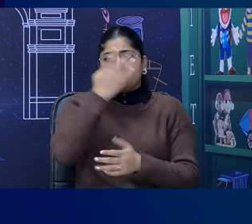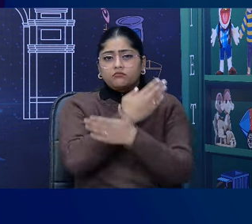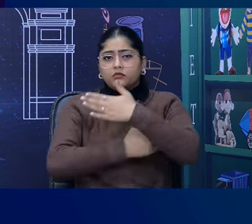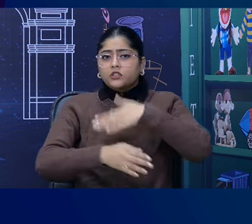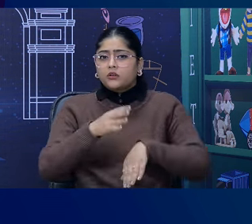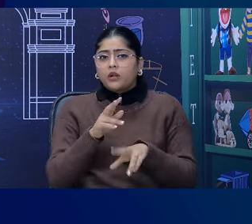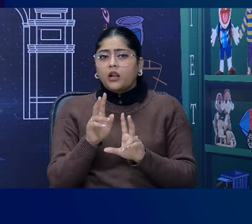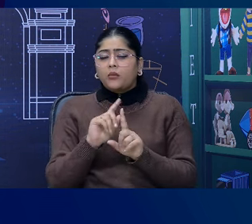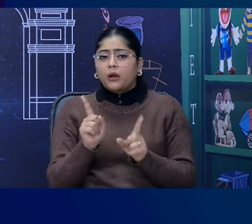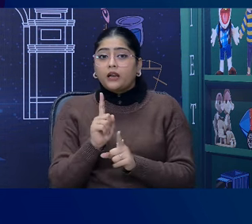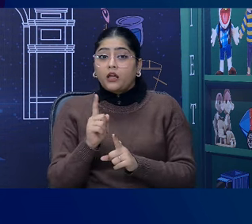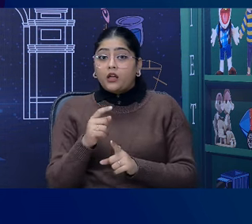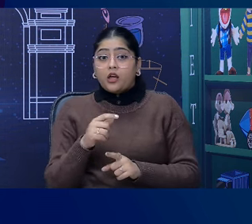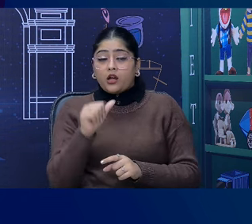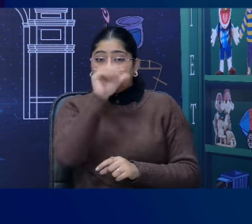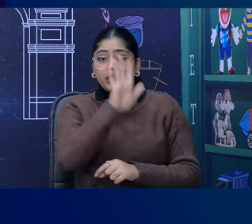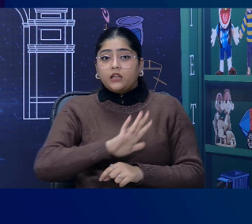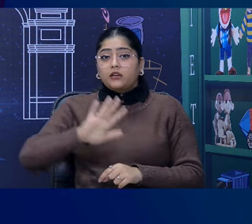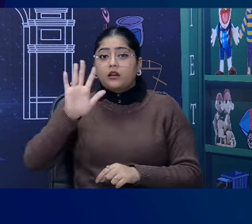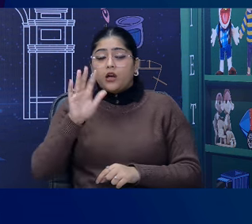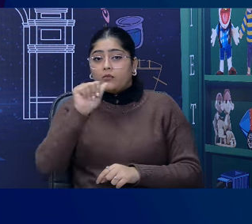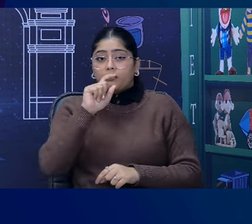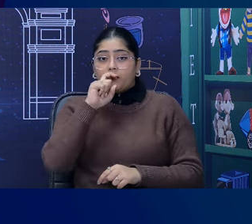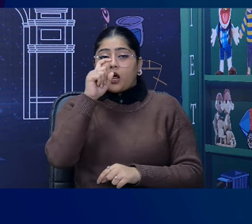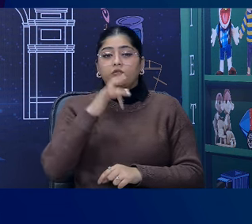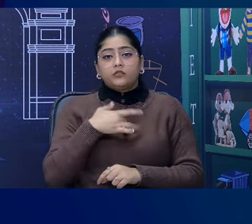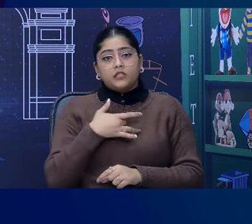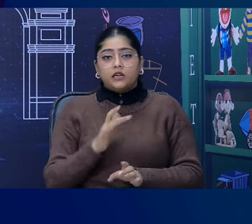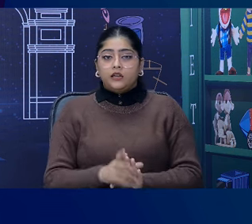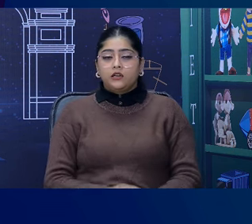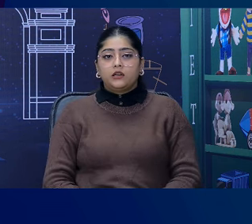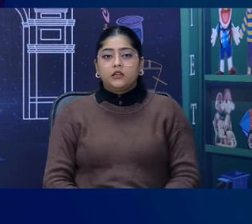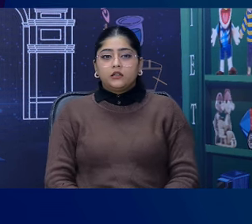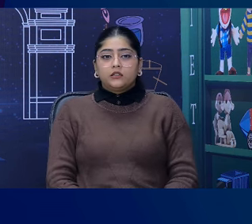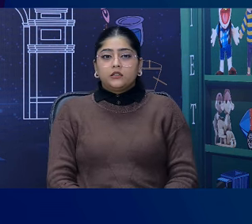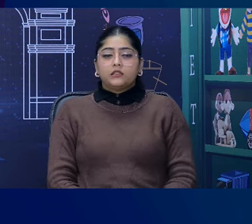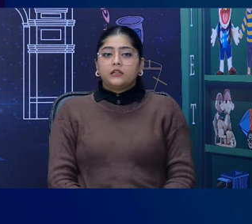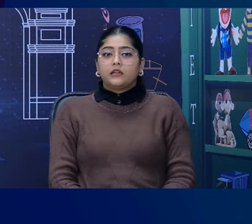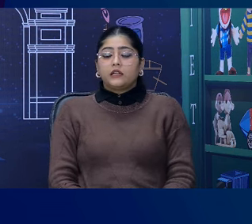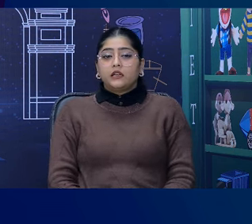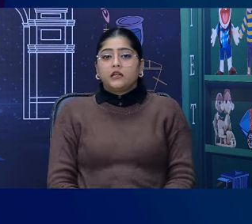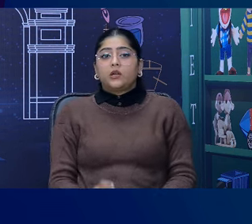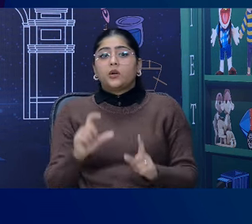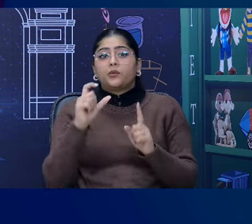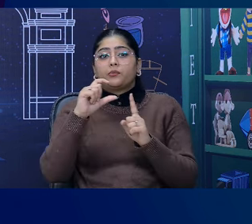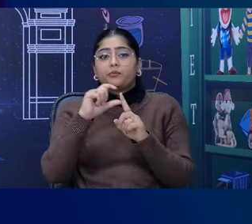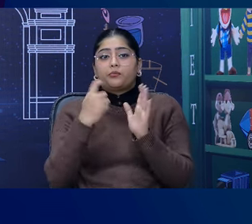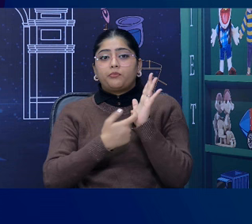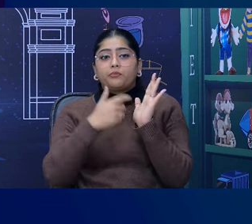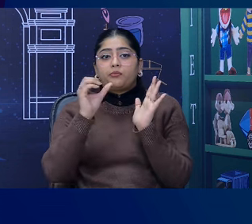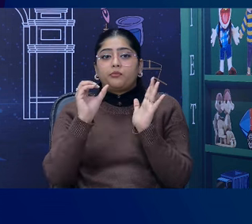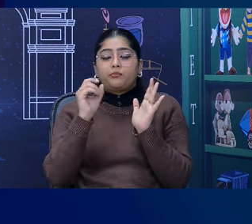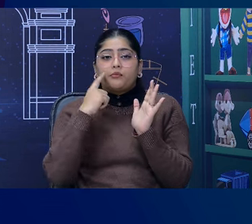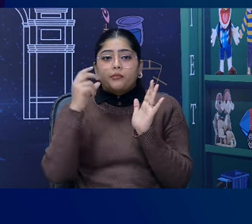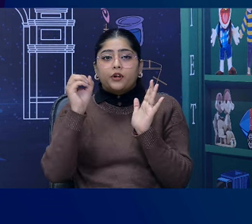कंट्री ठीक है नेक्स्ट है अपनी प्रायोरिटी सेट करें कि भाई मेरे लिए सबसे पहले इस टाइम पर इंपॉर्टेंट क्या है